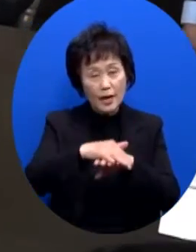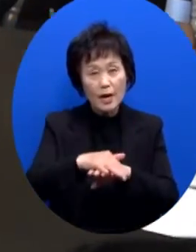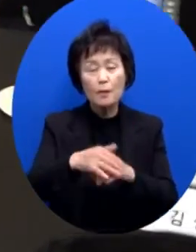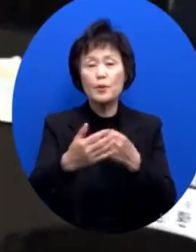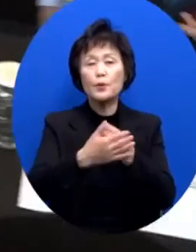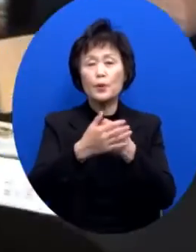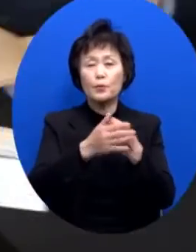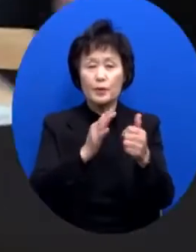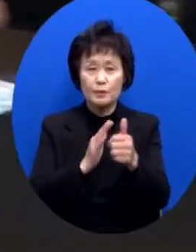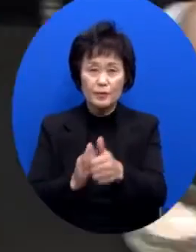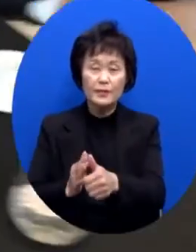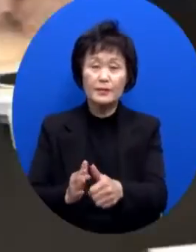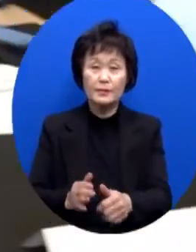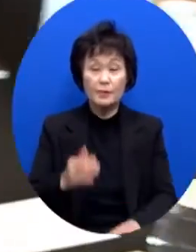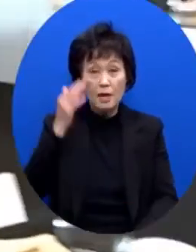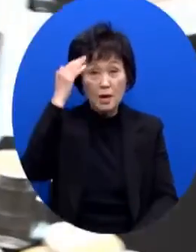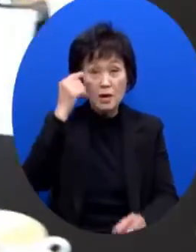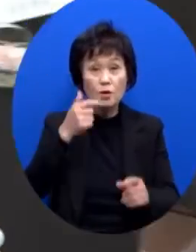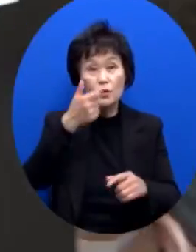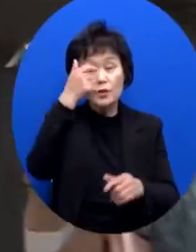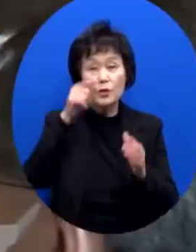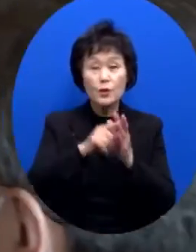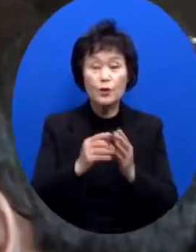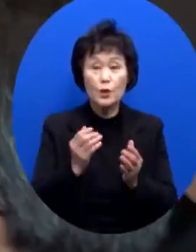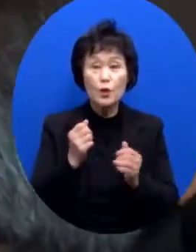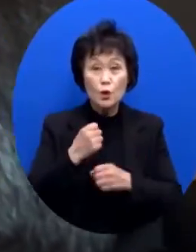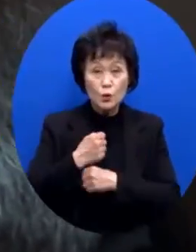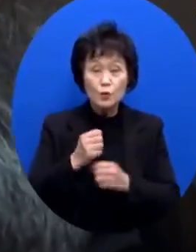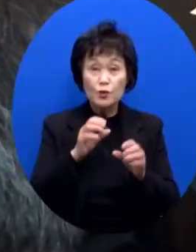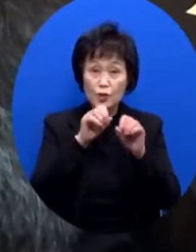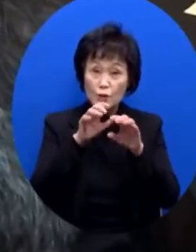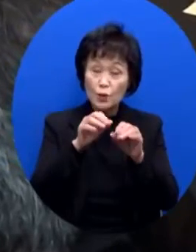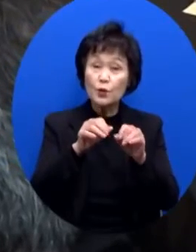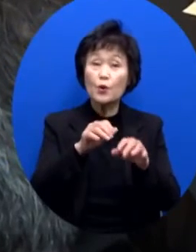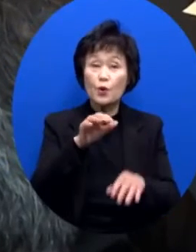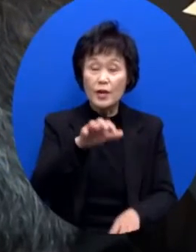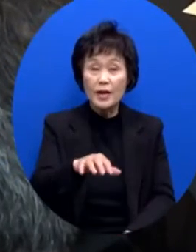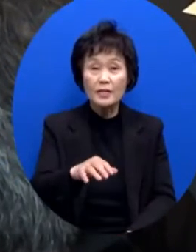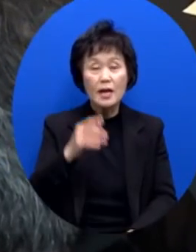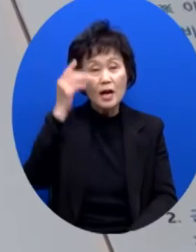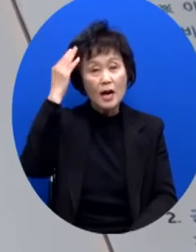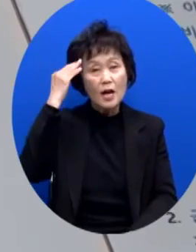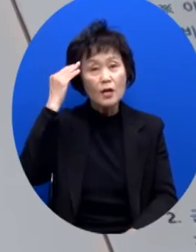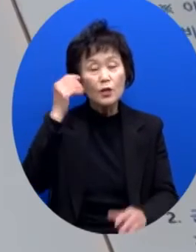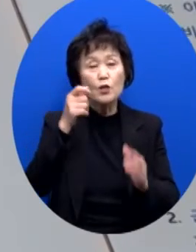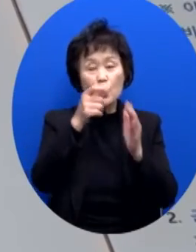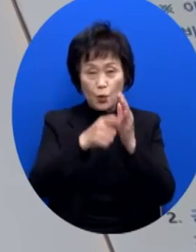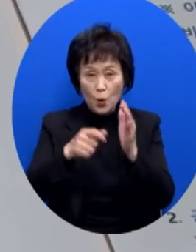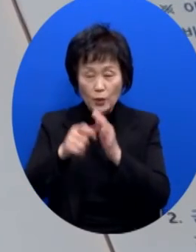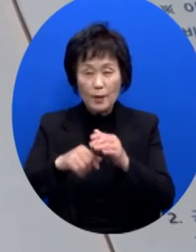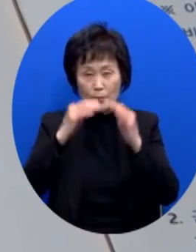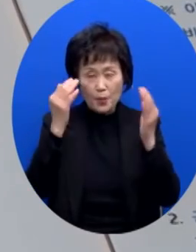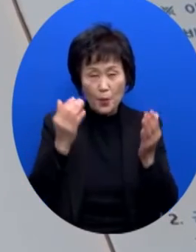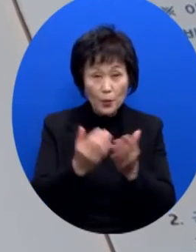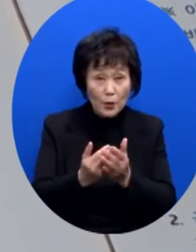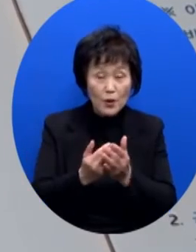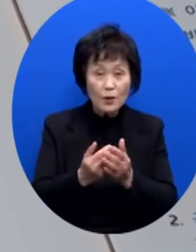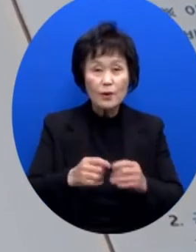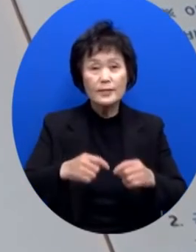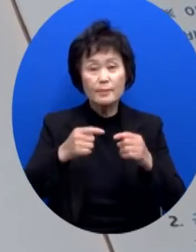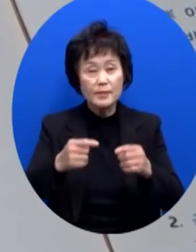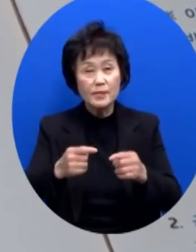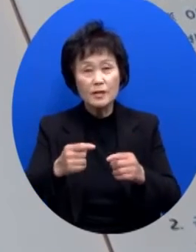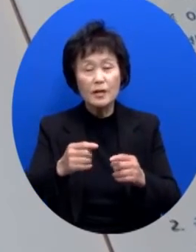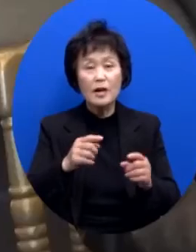촉구했습니다 한국 기독교 군선교 연합회 는 한국교회가 연합한 초교파 적 선교 기구로 여전 도배